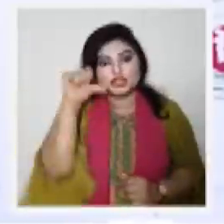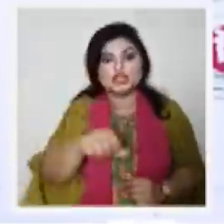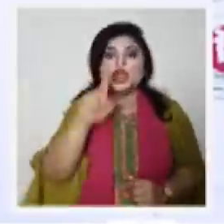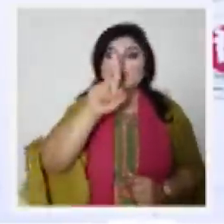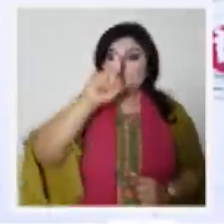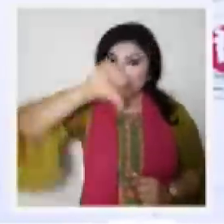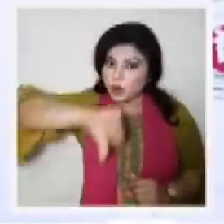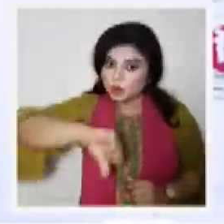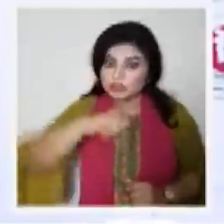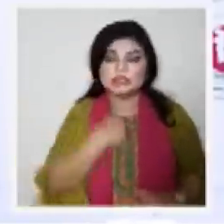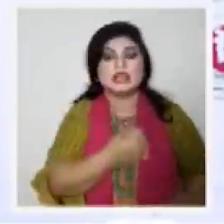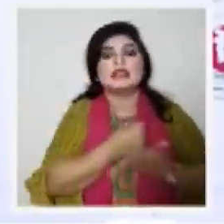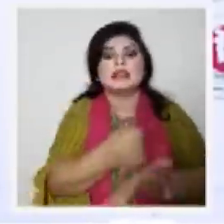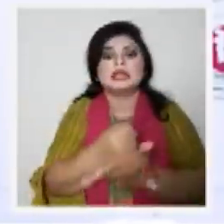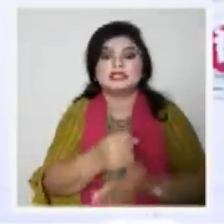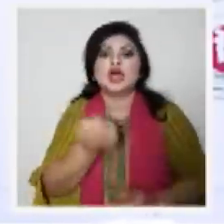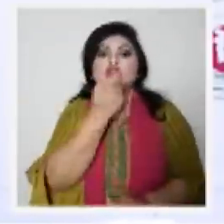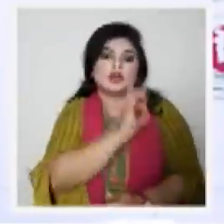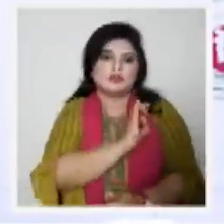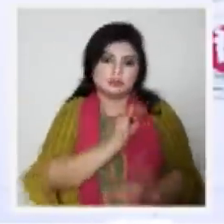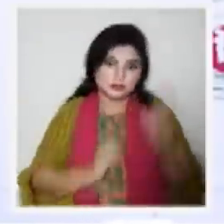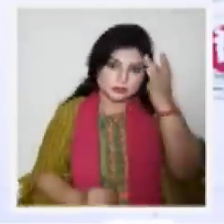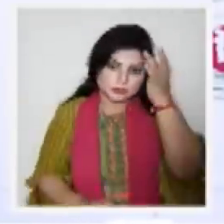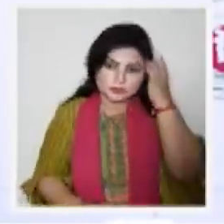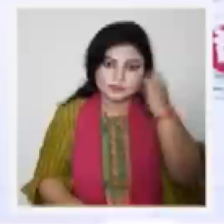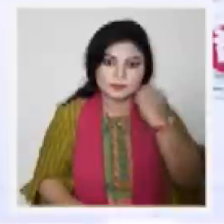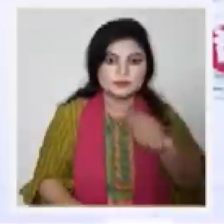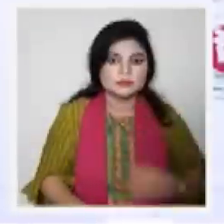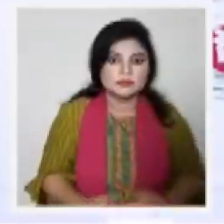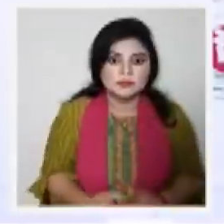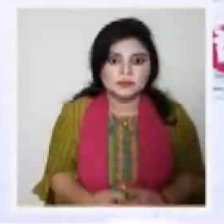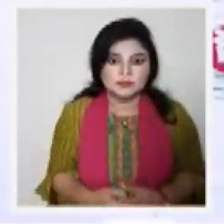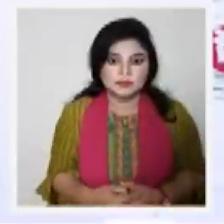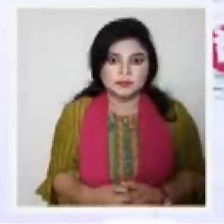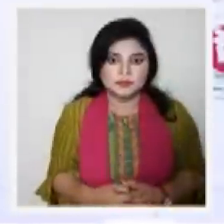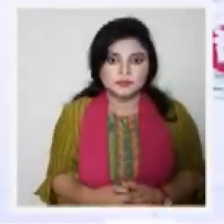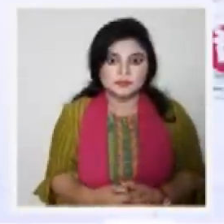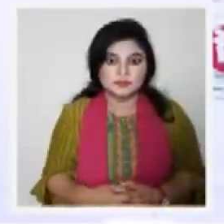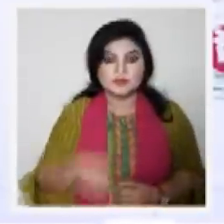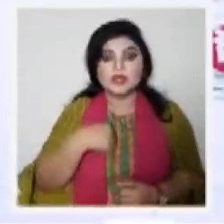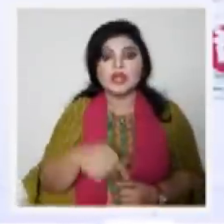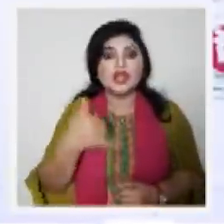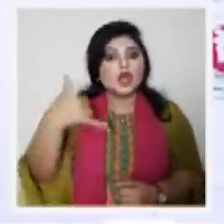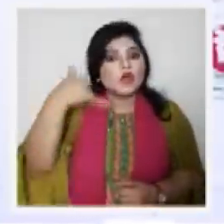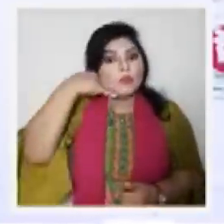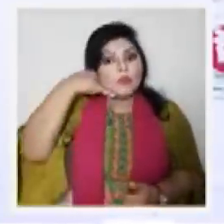প্রোটেক্টর 1,005টি, ফেস শিল্ড এবং গগলস 919টি। সূত্র সাপ্লাই চেইন ম্যানেজমেন্ট পোর্টাল।